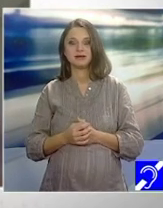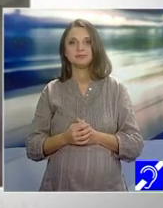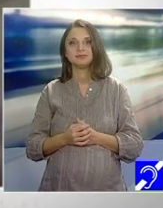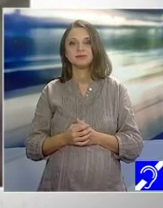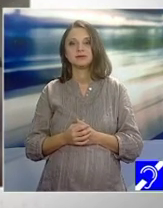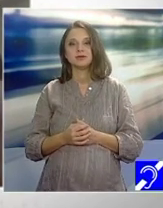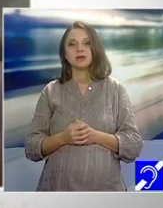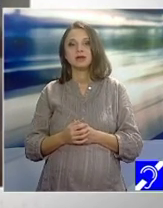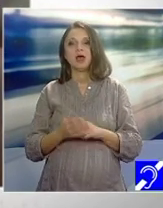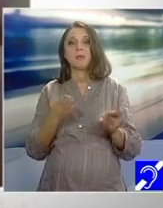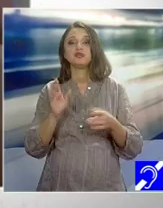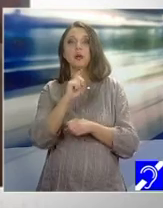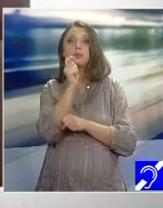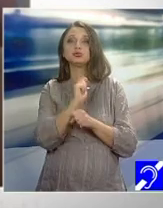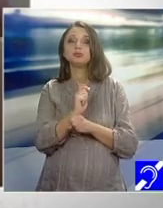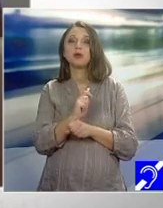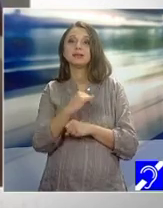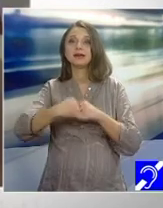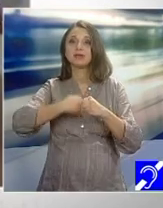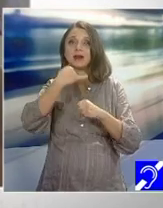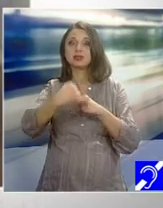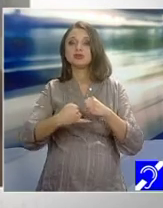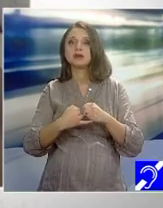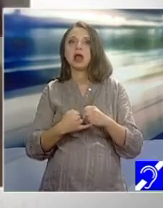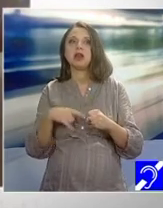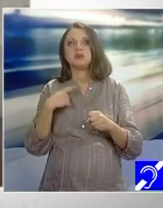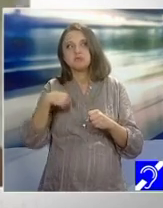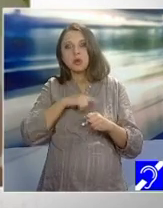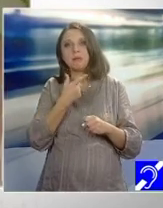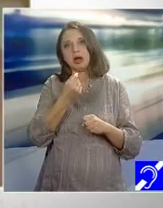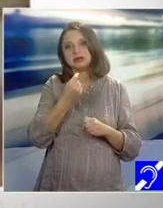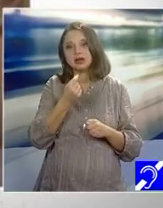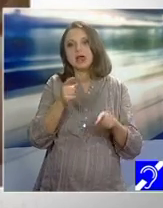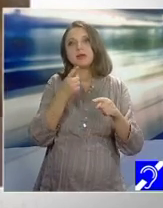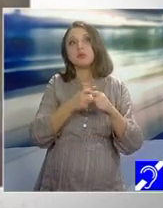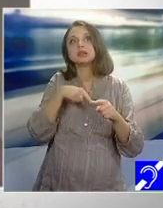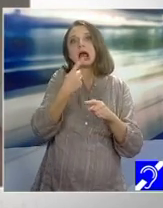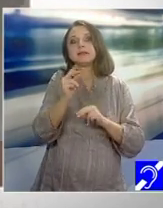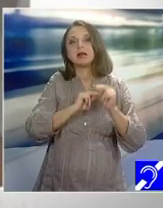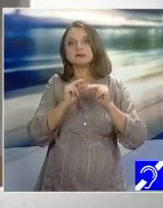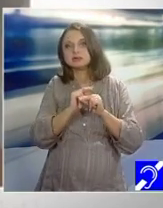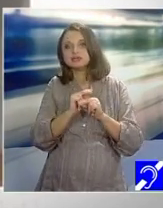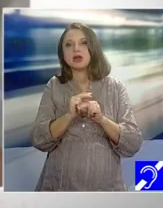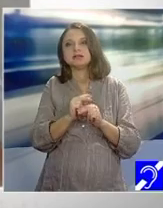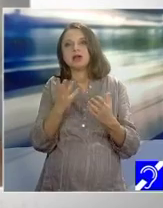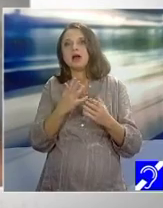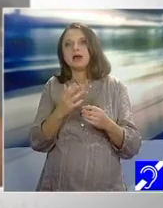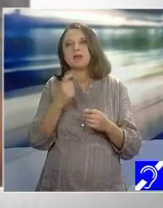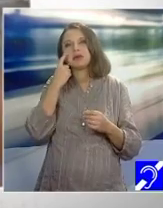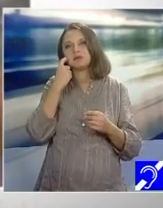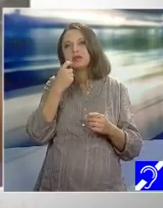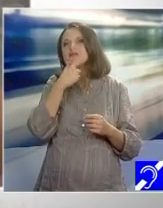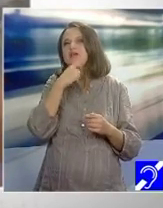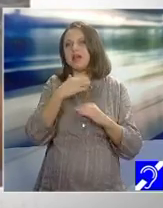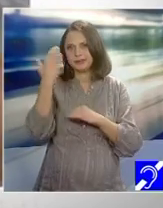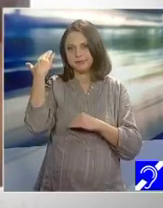proiecte internaționale ca și parteneri alături de alte organizații care aveau mult mai multă experiență decât noi.